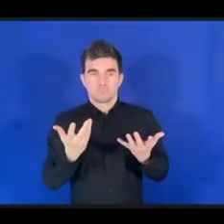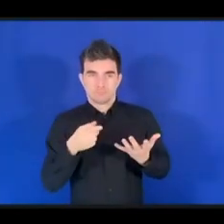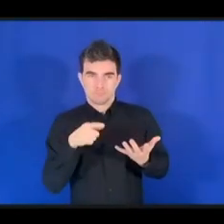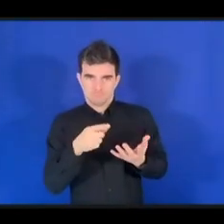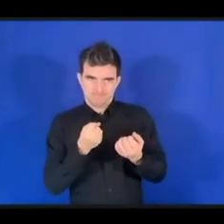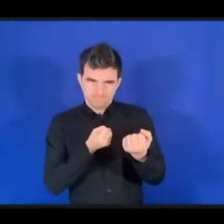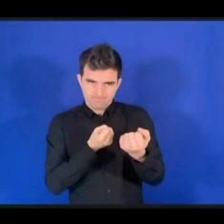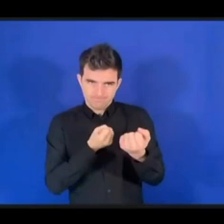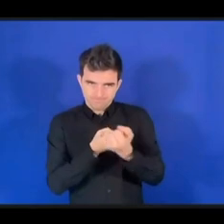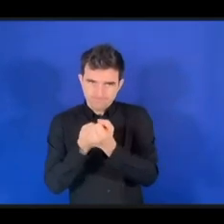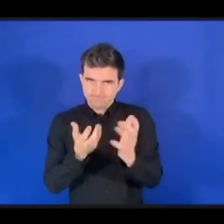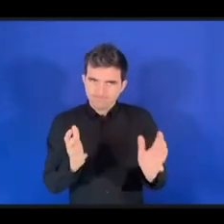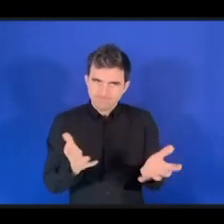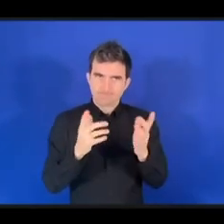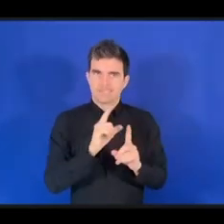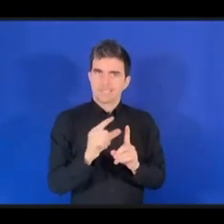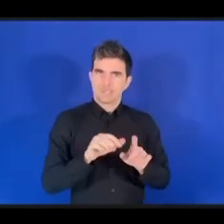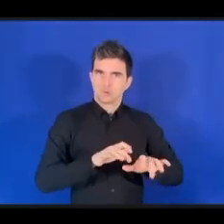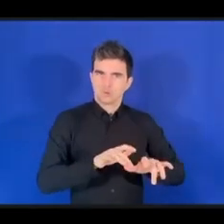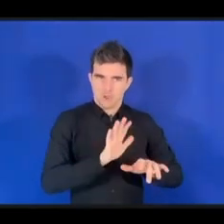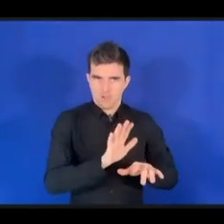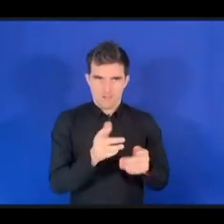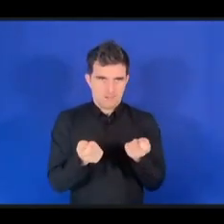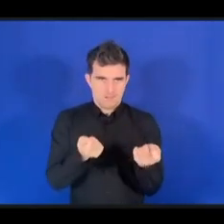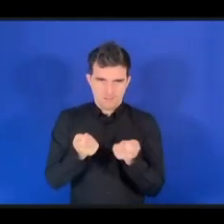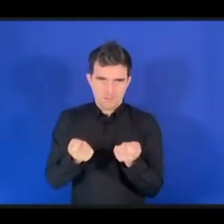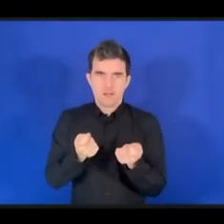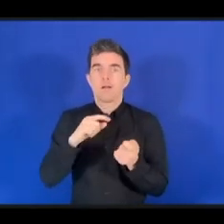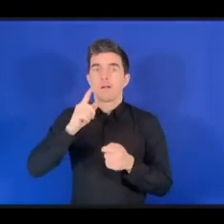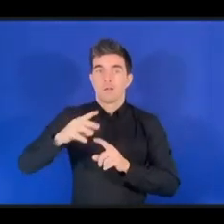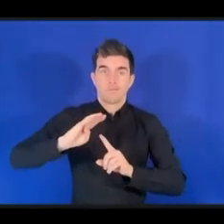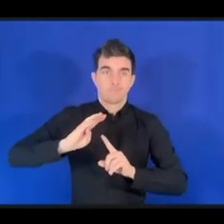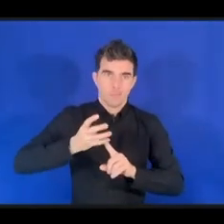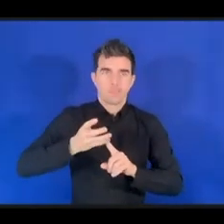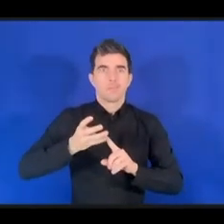注SIDS 的利益。我们